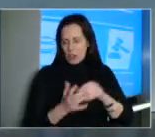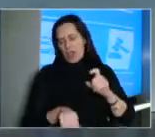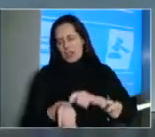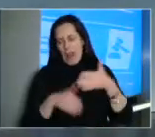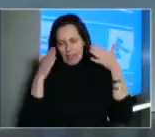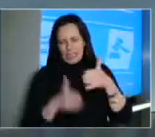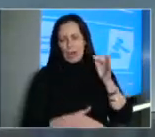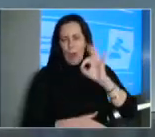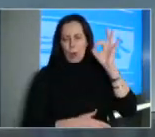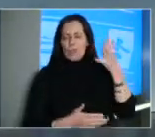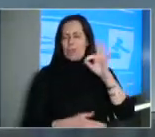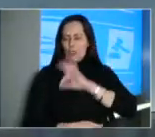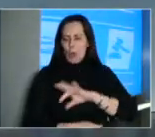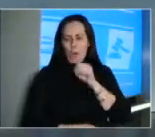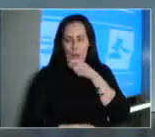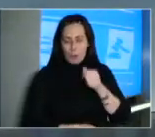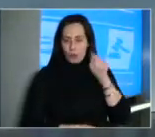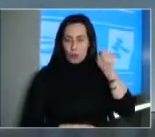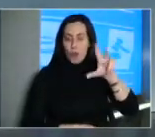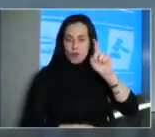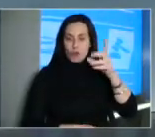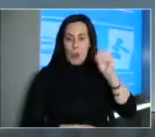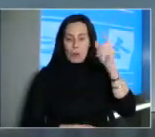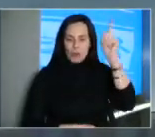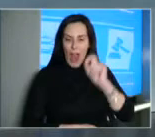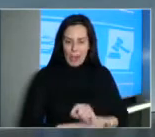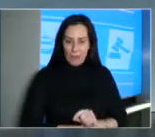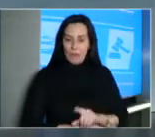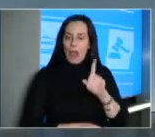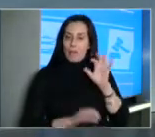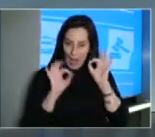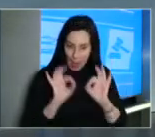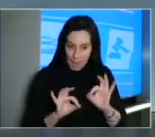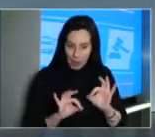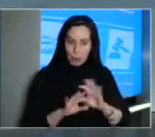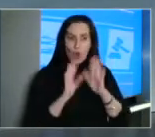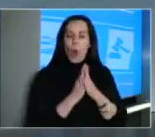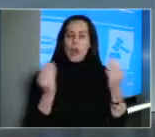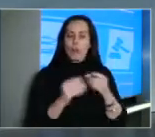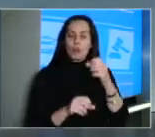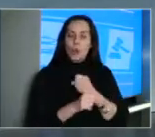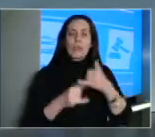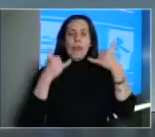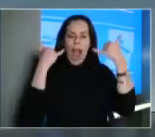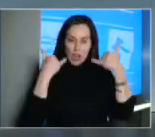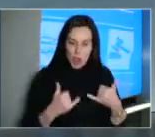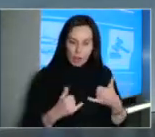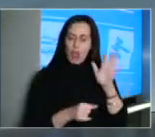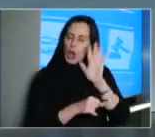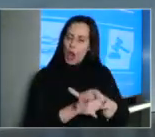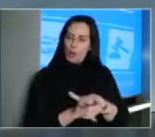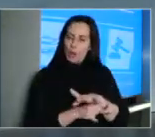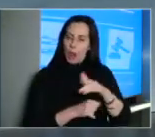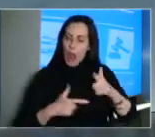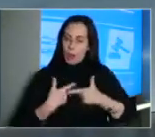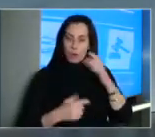זמן להתעסק באחוזי תשואה בפנסיה כשתגיע בעוד 30-40 שנה? אבל האמת היא שכל דבר שאתם עושים היום ישפיע על איך ייראו